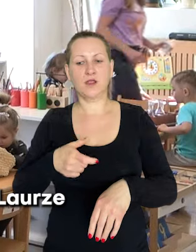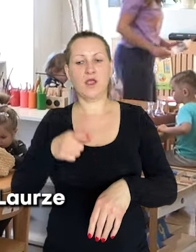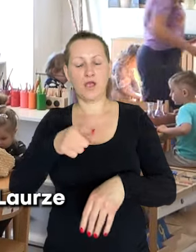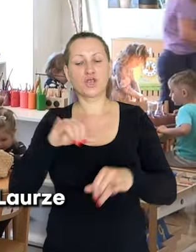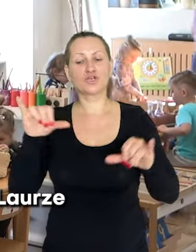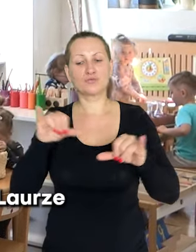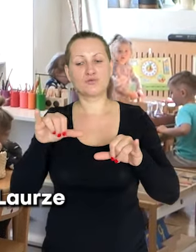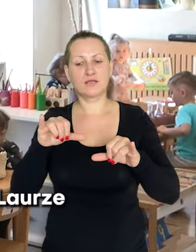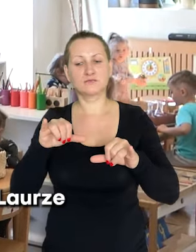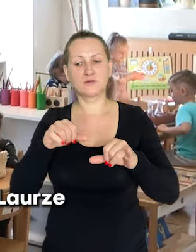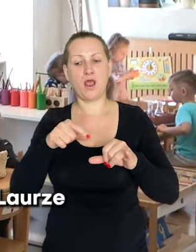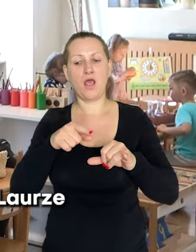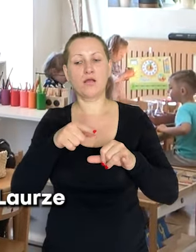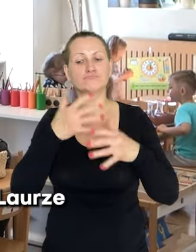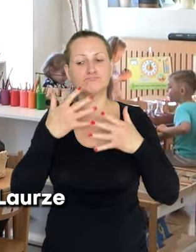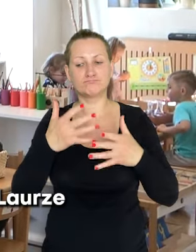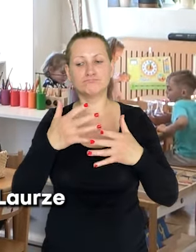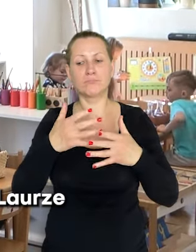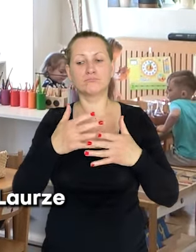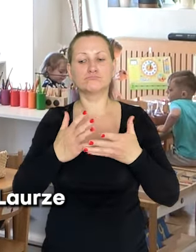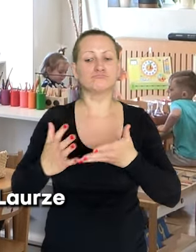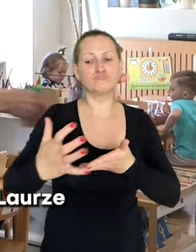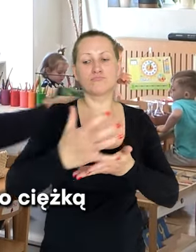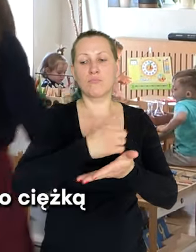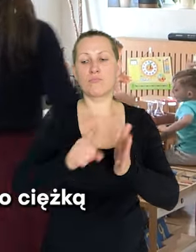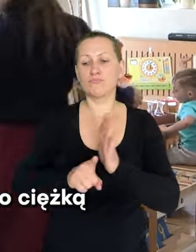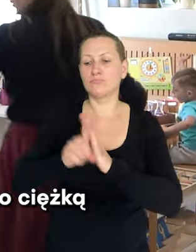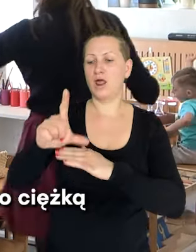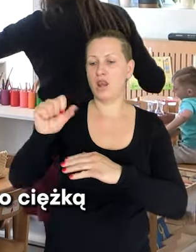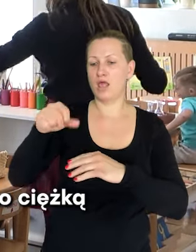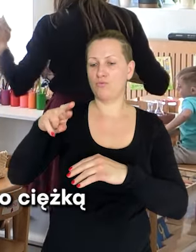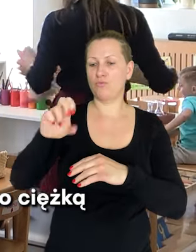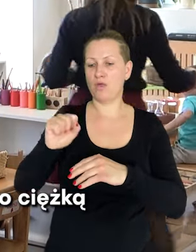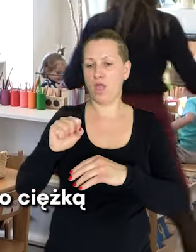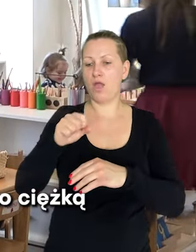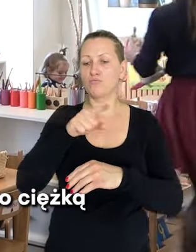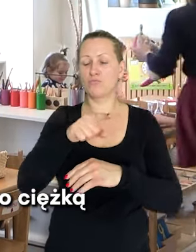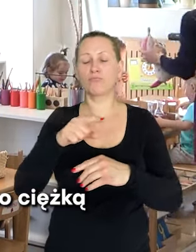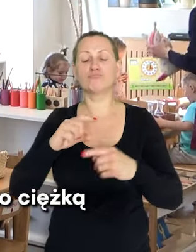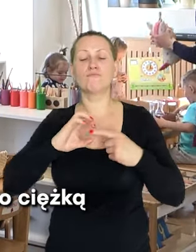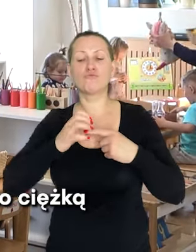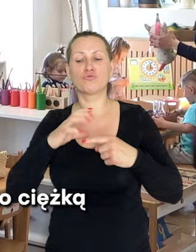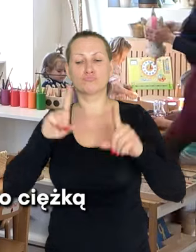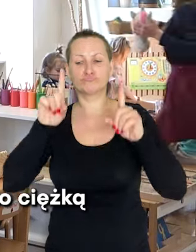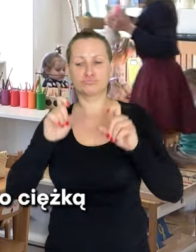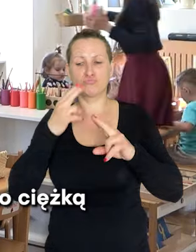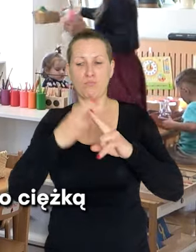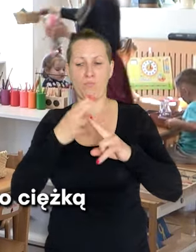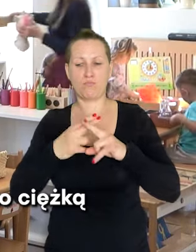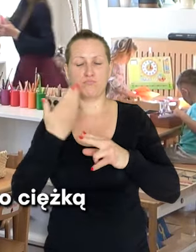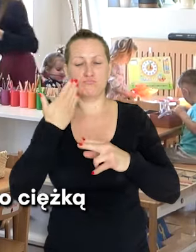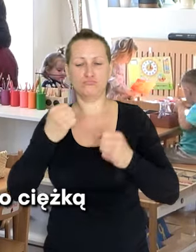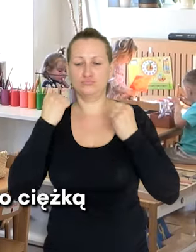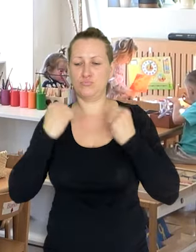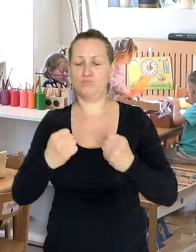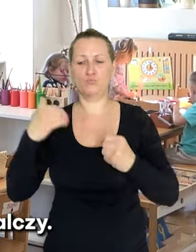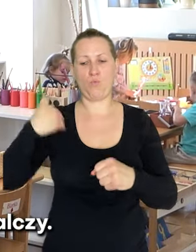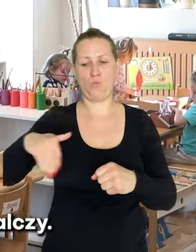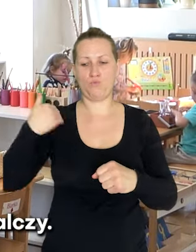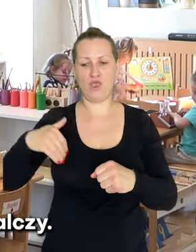Piknik dedykowany jest naszej podopiecznej Laurze Kluge, która w grudniu zachorowała niestety na bardzo ciężką chorobę